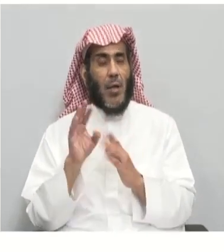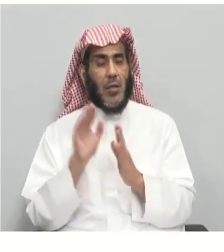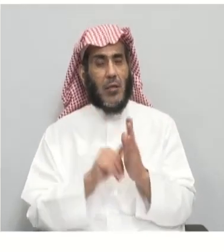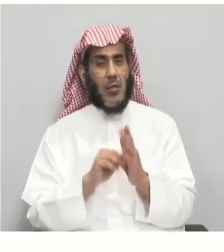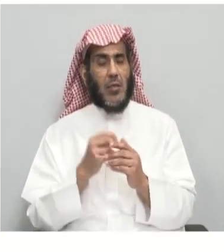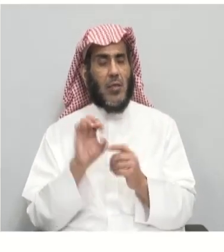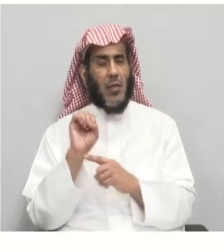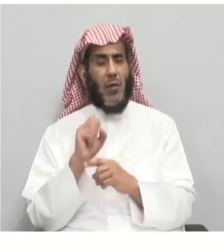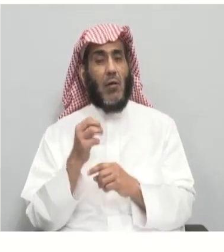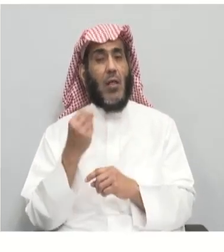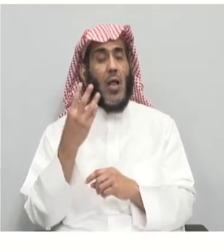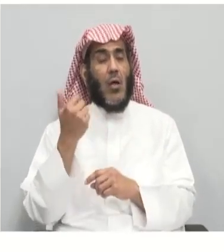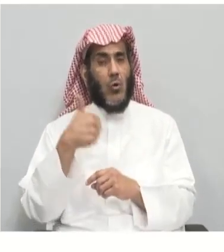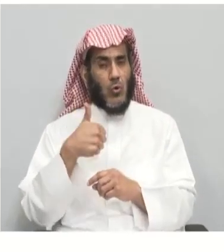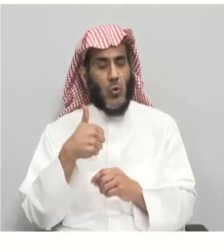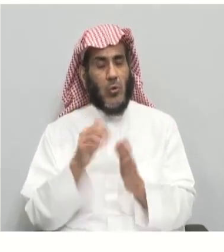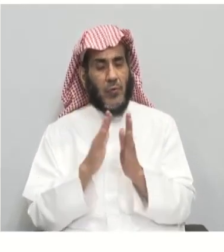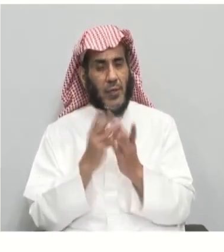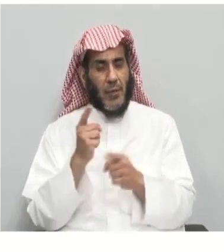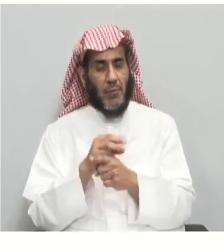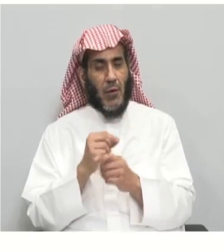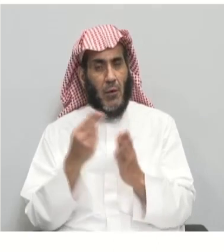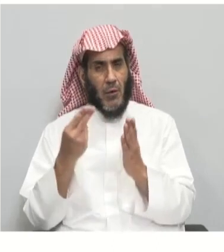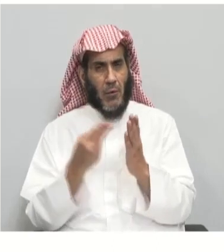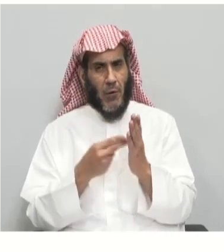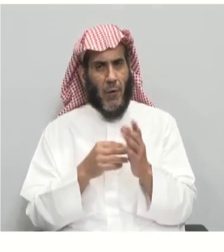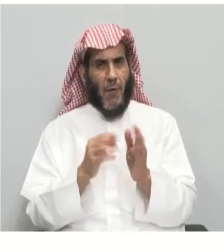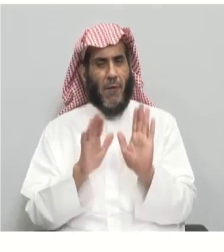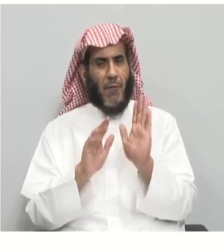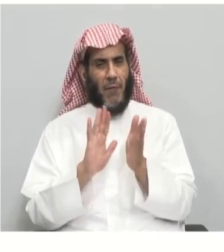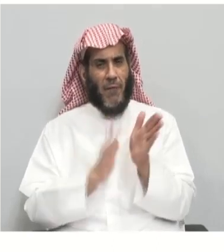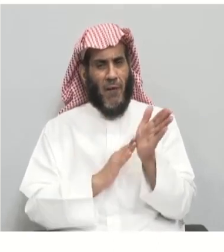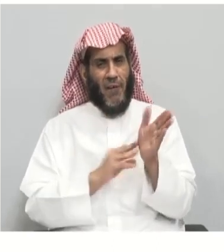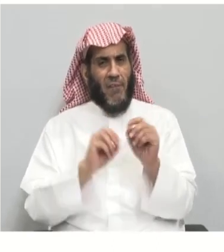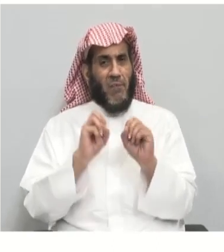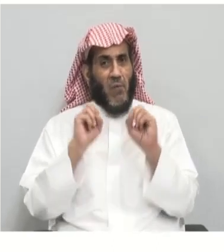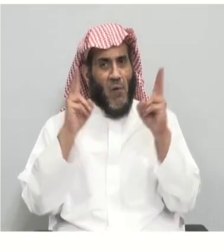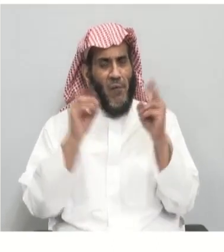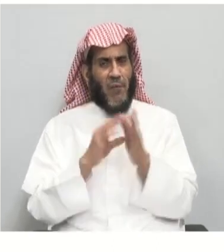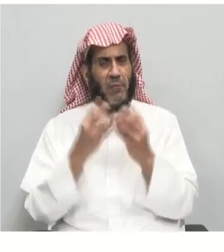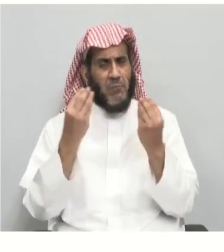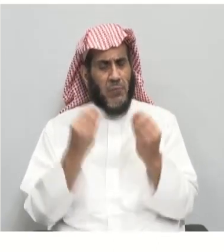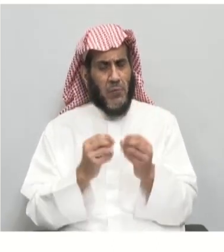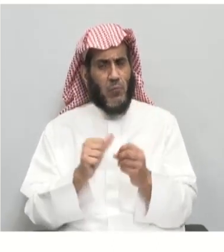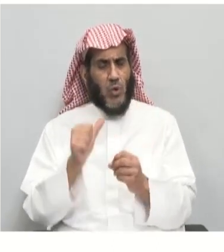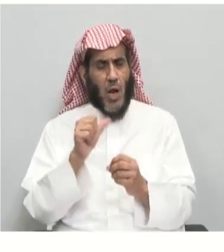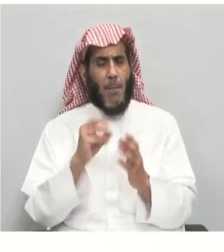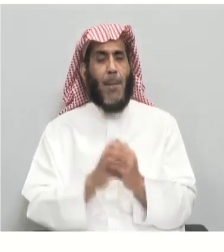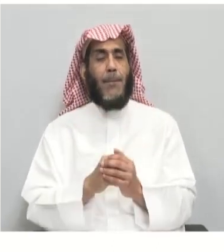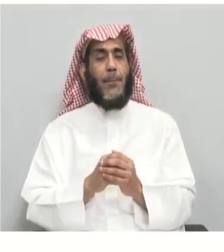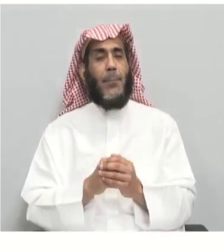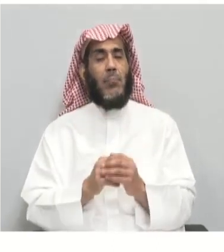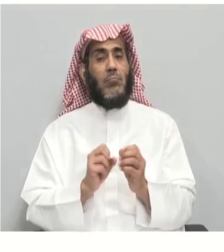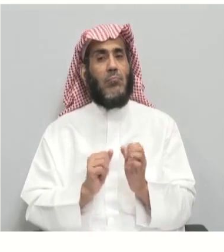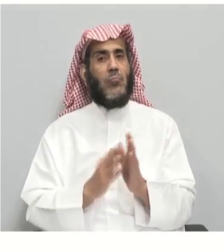صفحه 63 اكتب بطاقه توعيه عن ترشيد استهلاك الماء